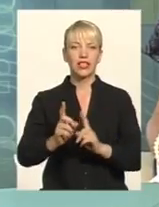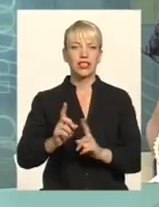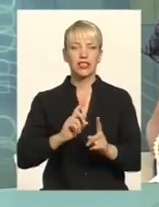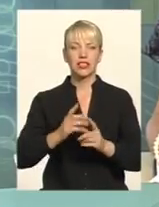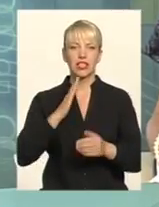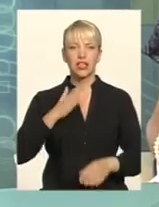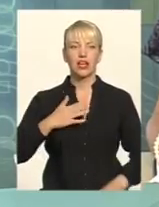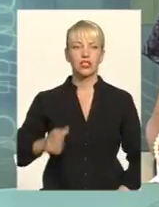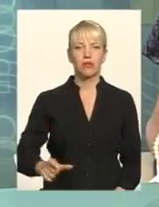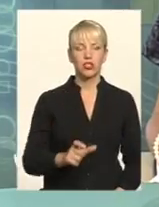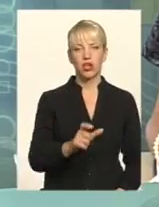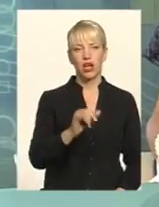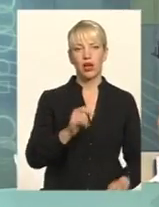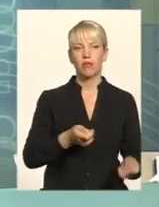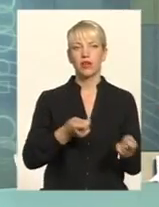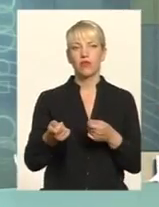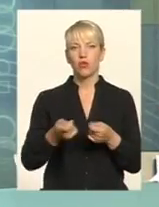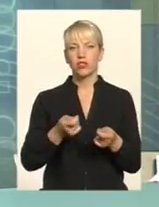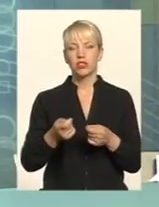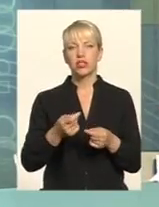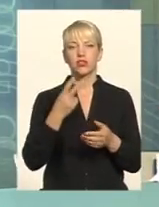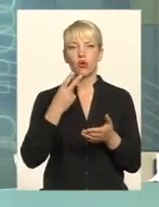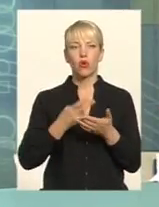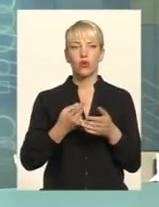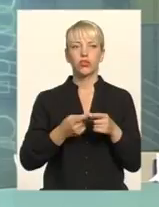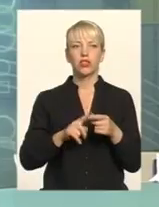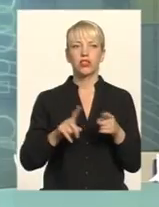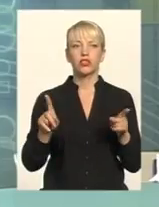нашими шляхами і довозити з огляду на те, що в нас